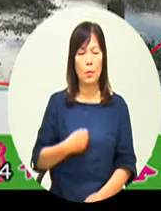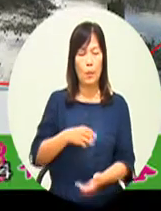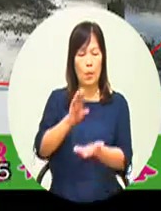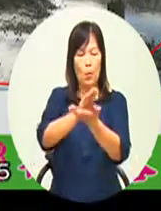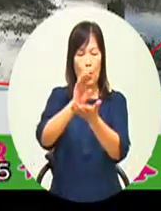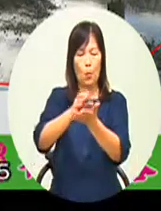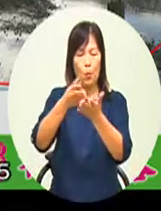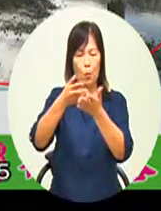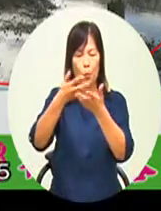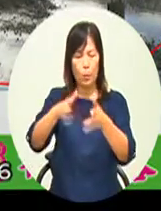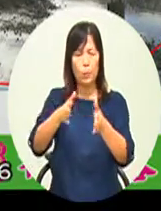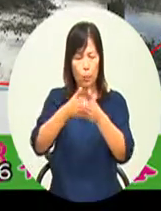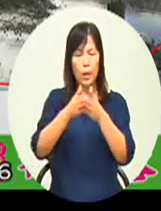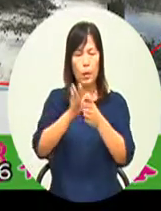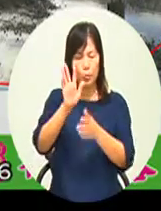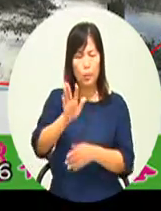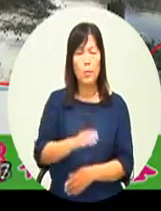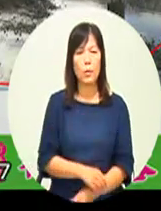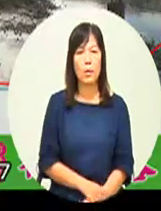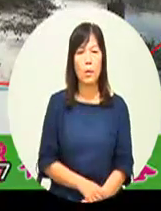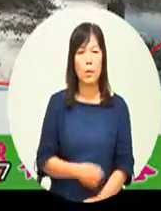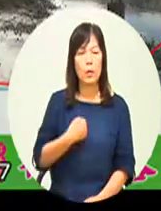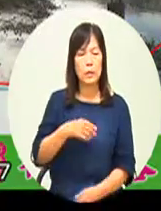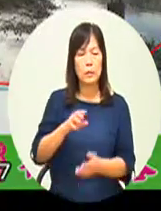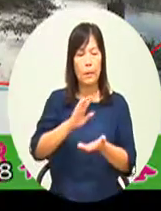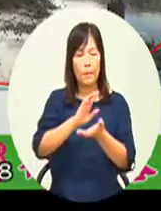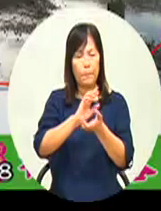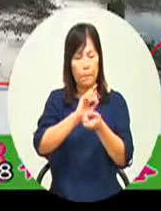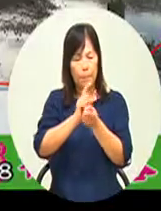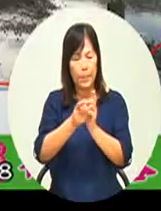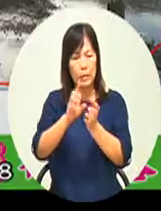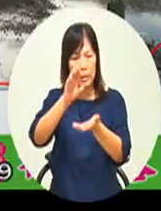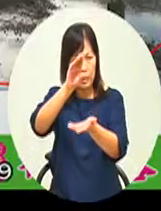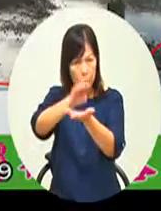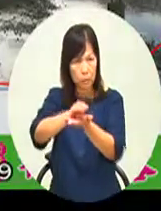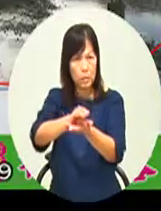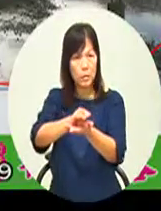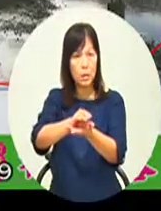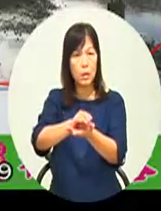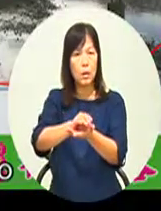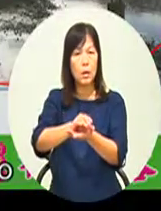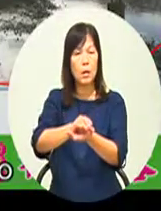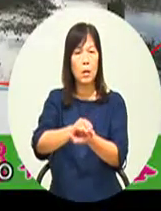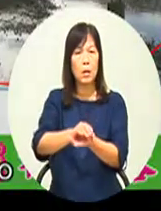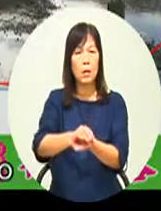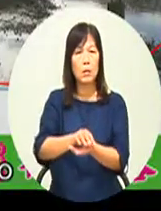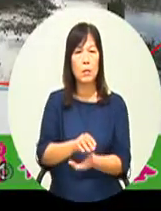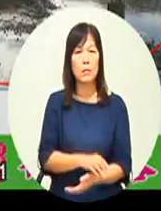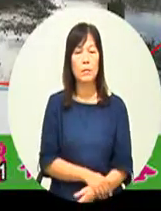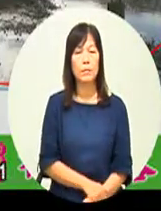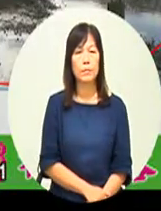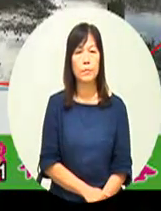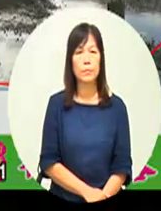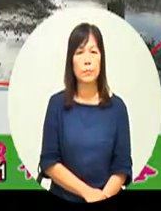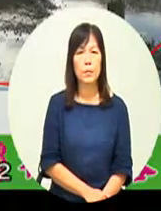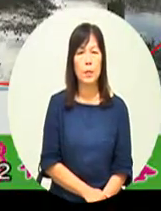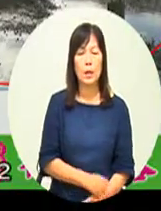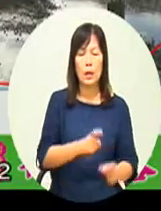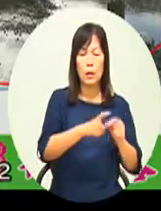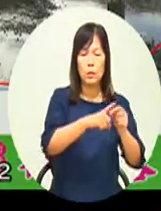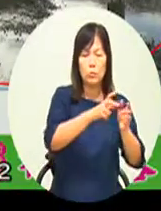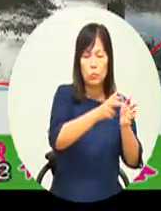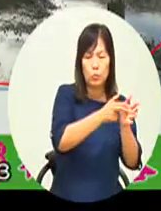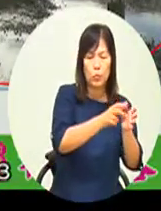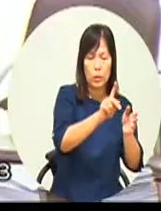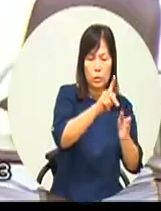间，但是你每改这停车空间要来腾出一个跟中油借